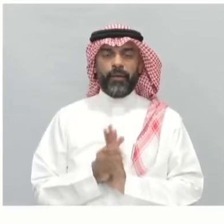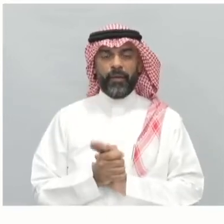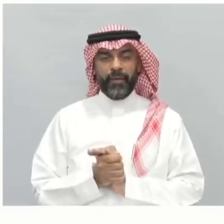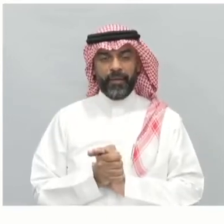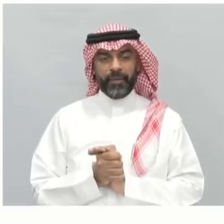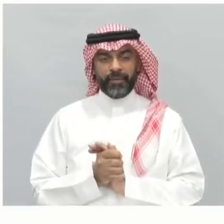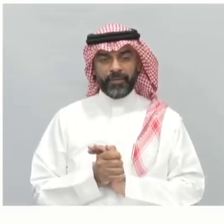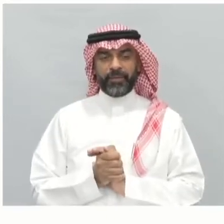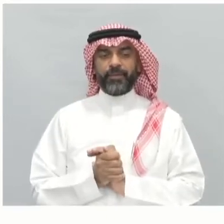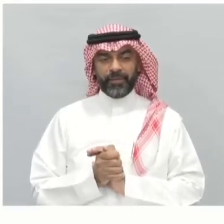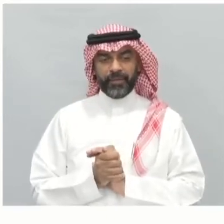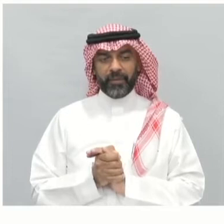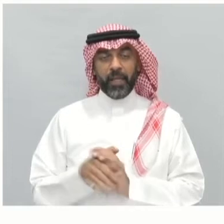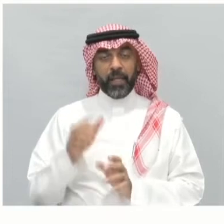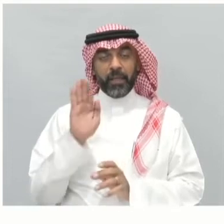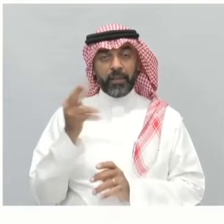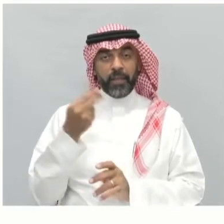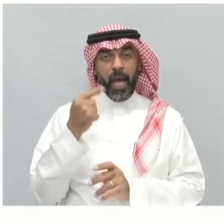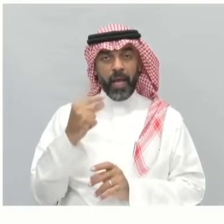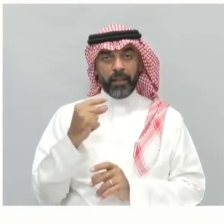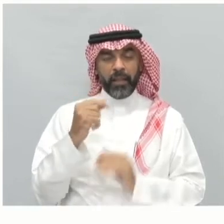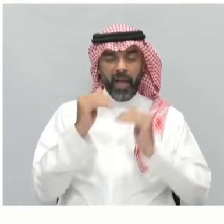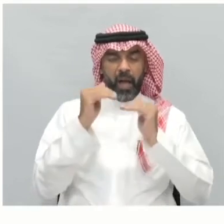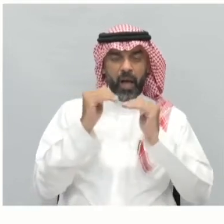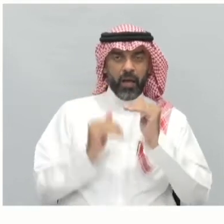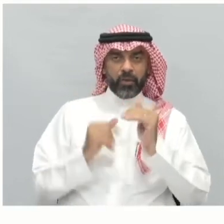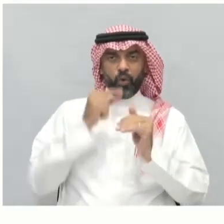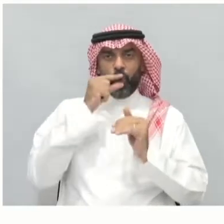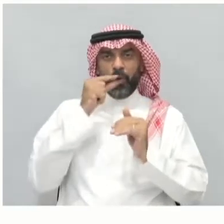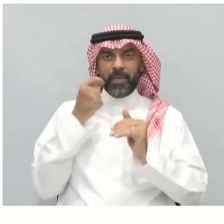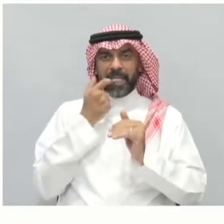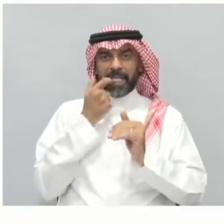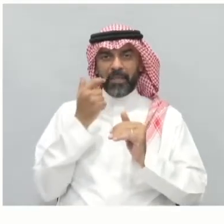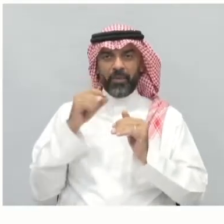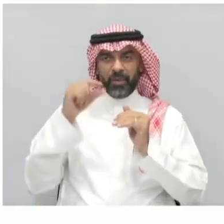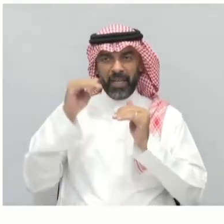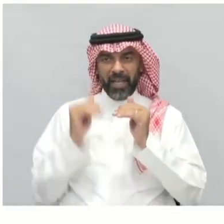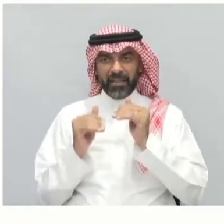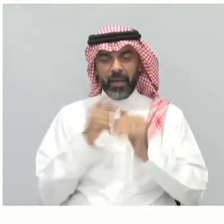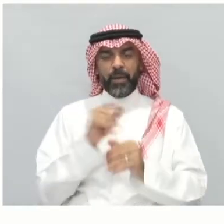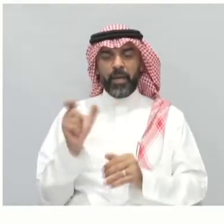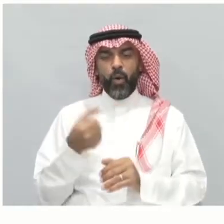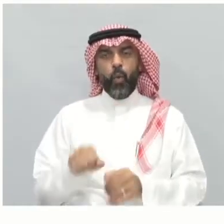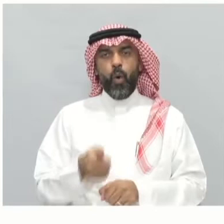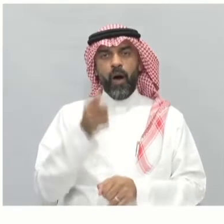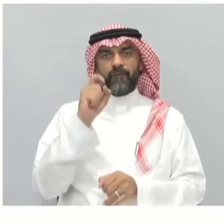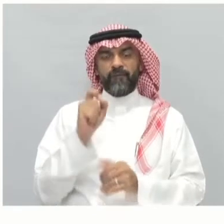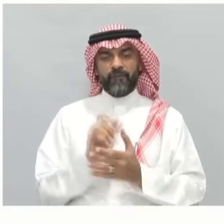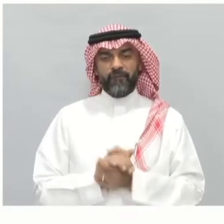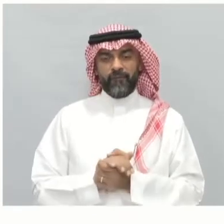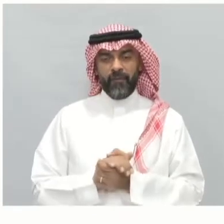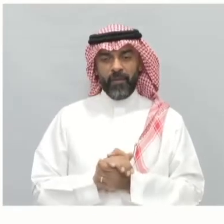اذا كان سعد اصغر من نواف سعد اصغر من النواف هذه معلومه جدا مهمه عندي طيب